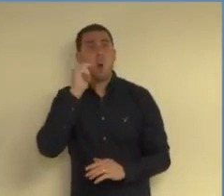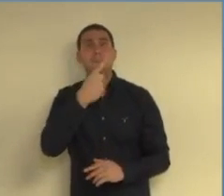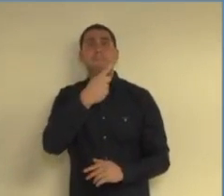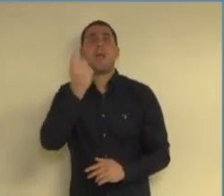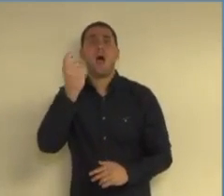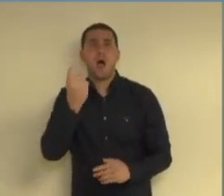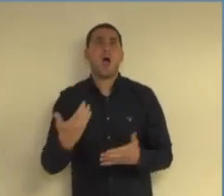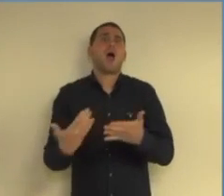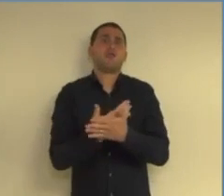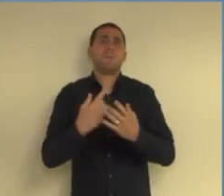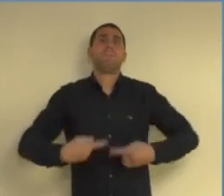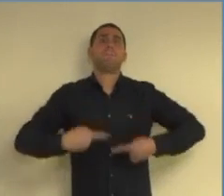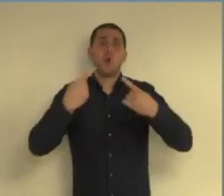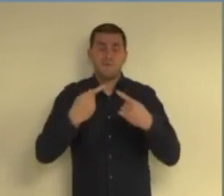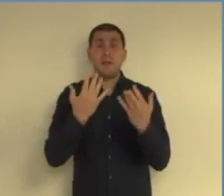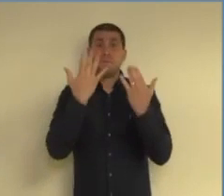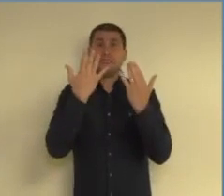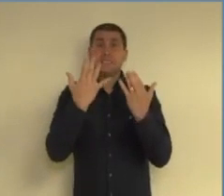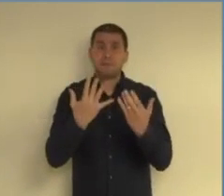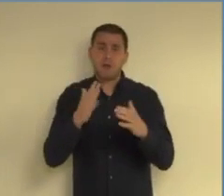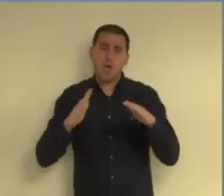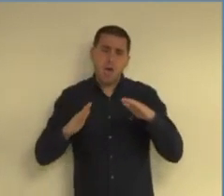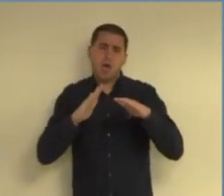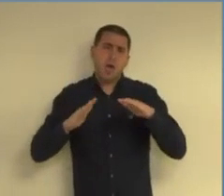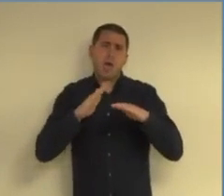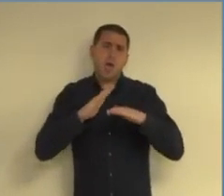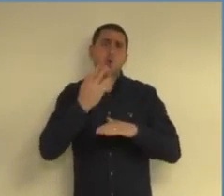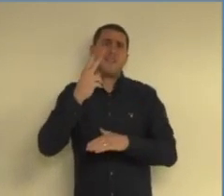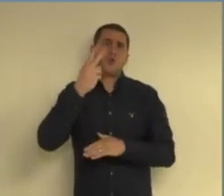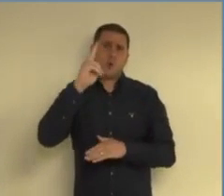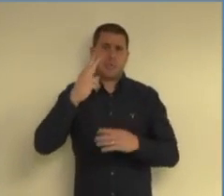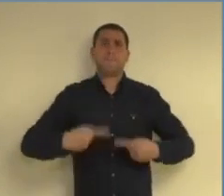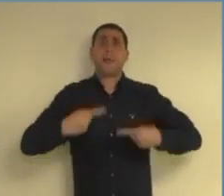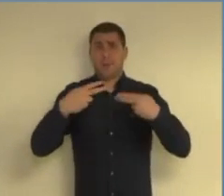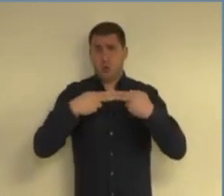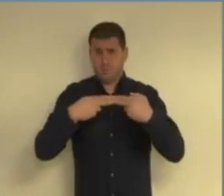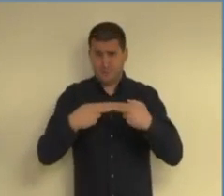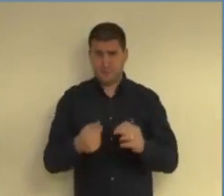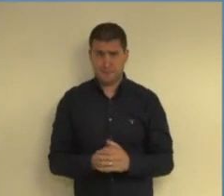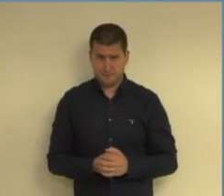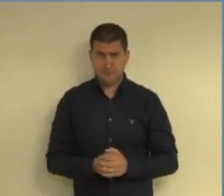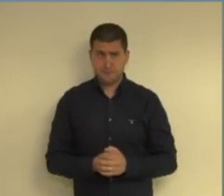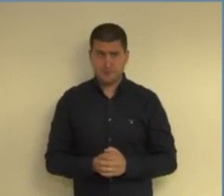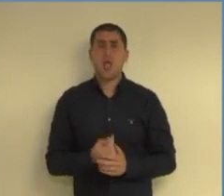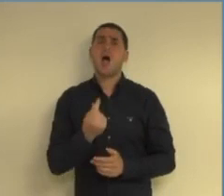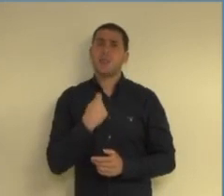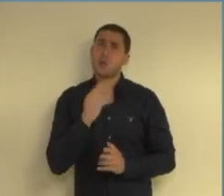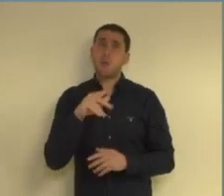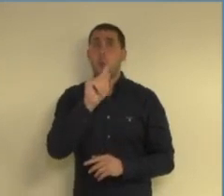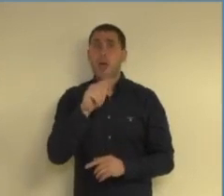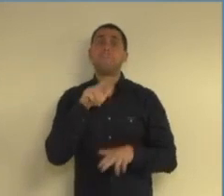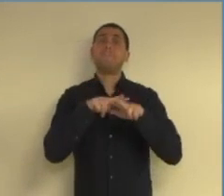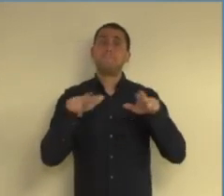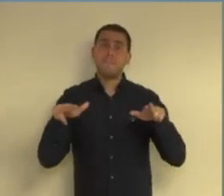מאה חולים חדשים ליום, והמספרים האלה ימשיכו ויעלו בימים הקרובים. אנחנו גם נגיע